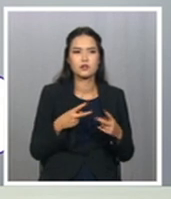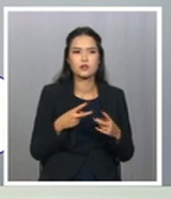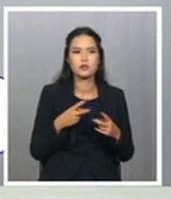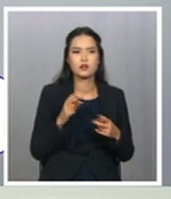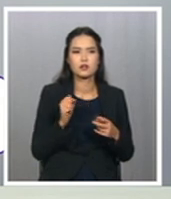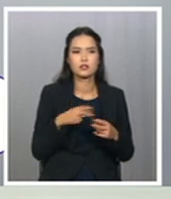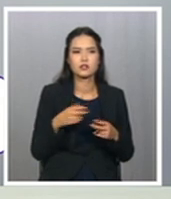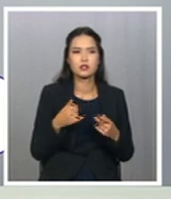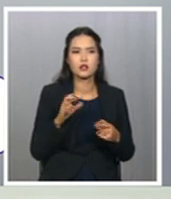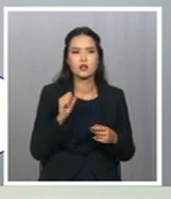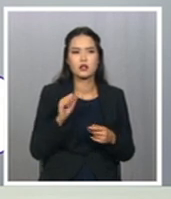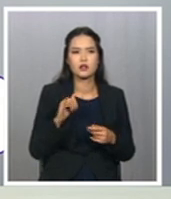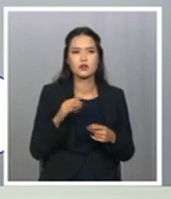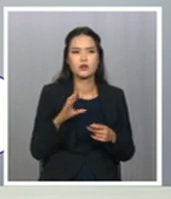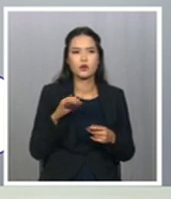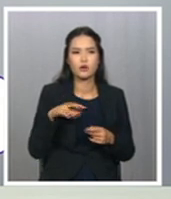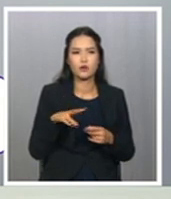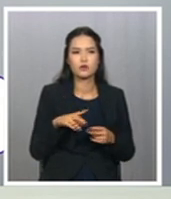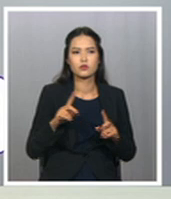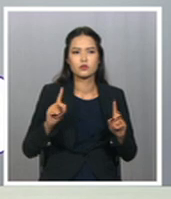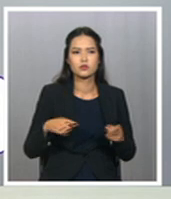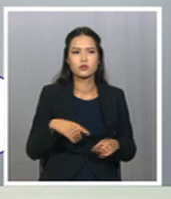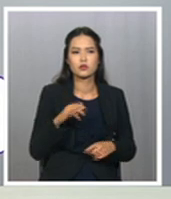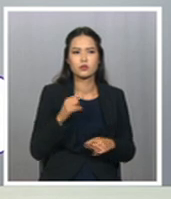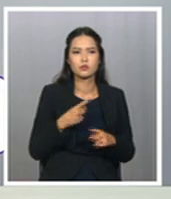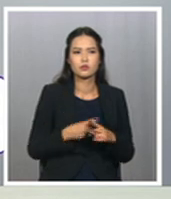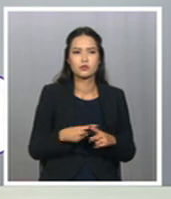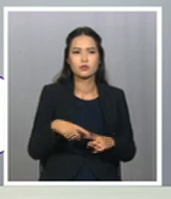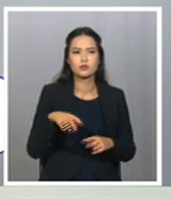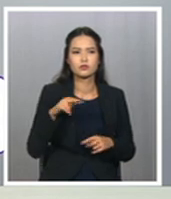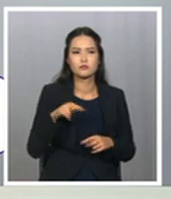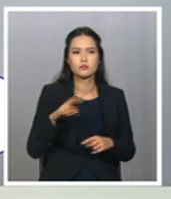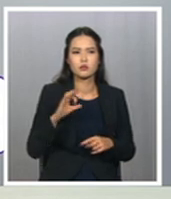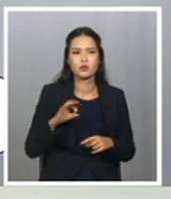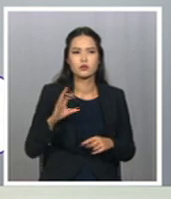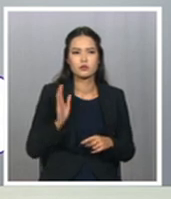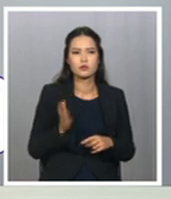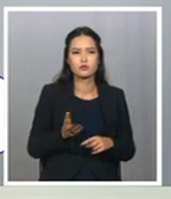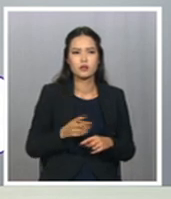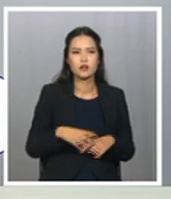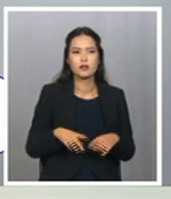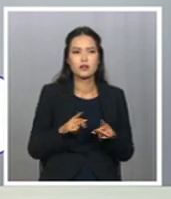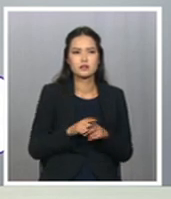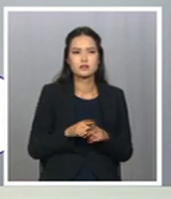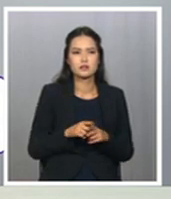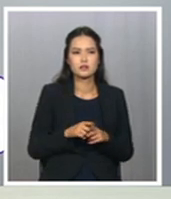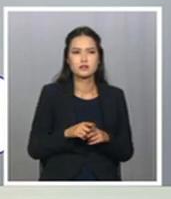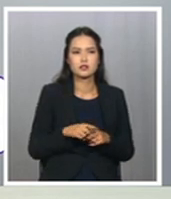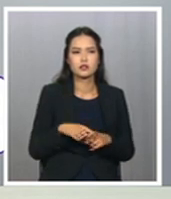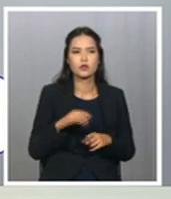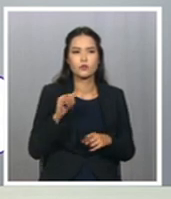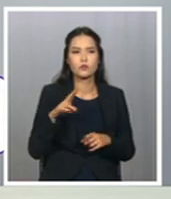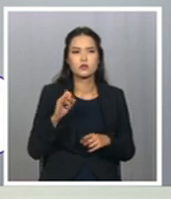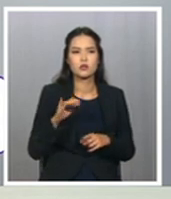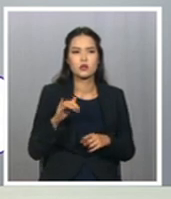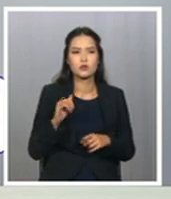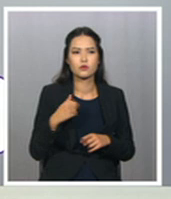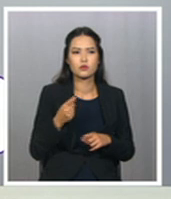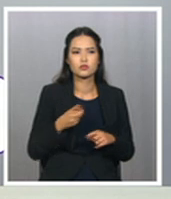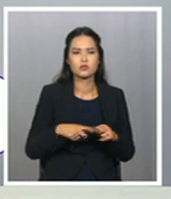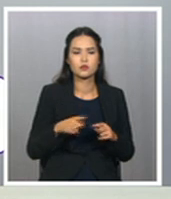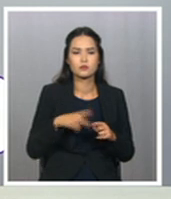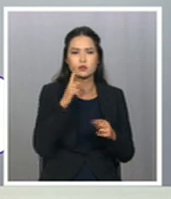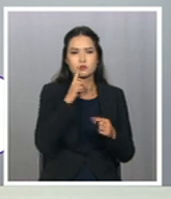а омега косинус жақша ішінде омега т қосылған фи 0. Енді үдеуіміздікі жылдамдықтың бірінші